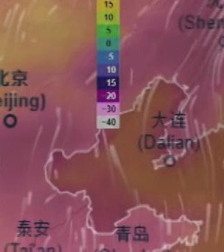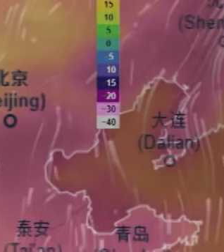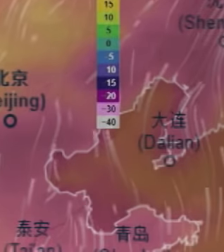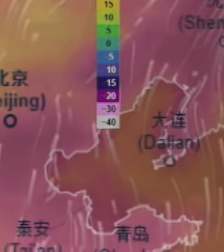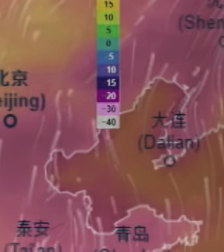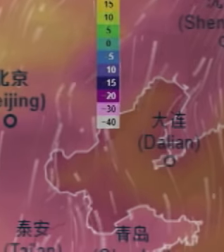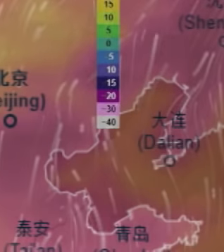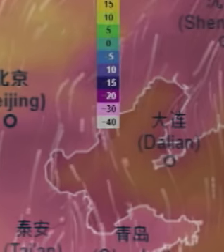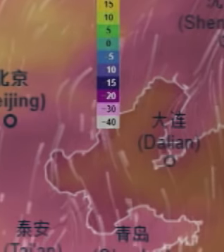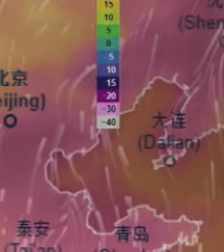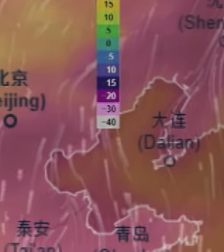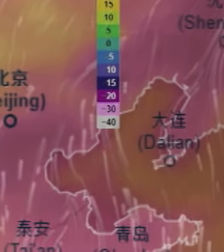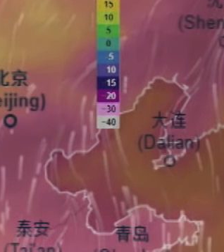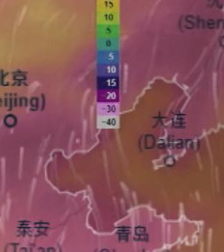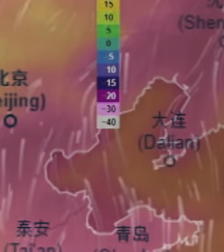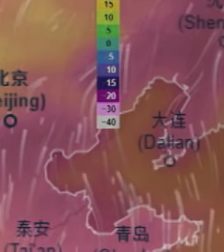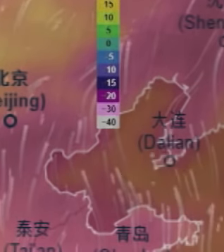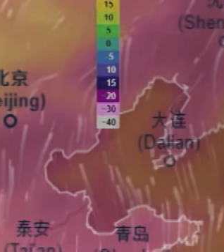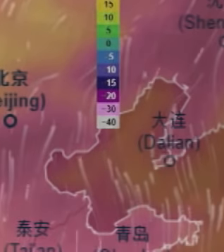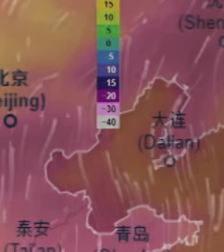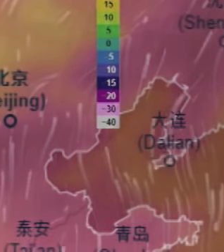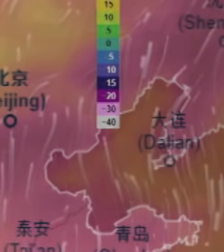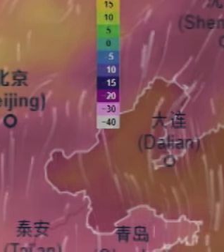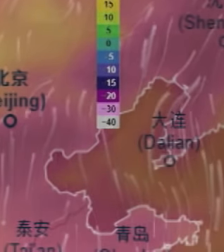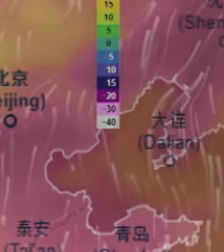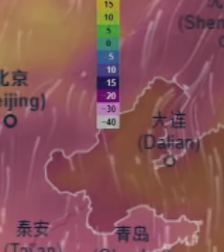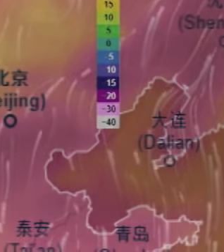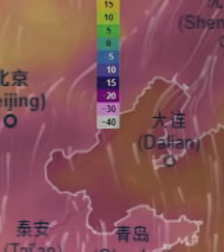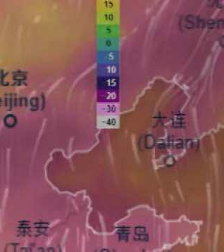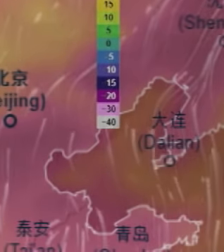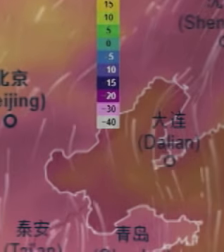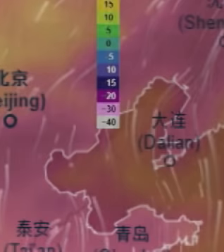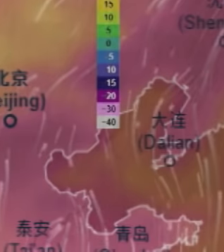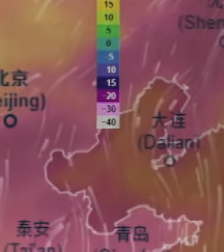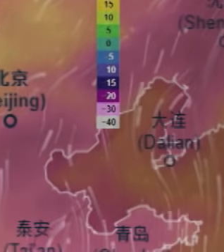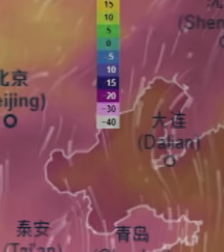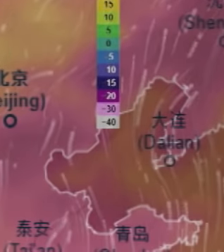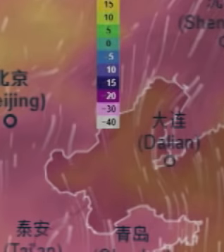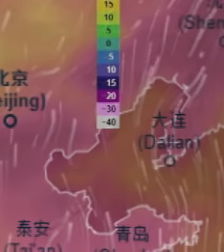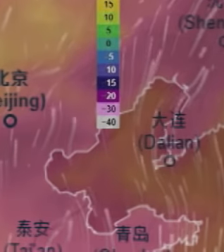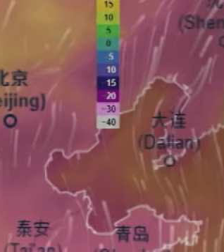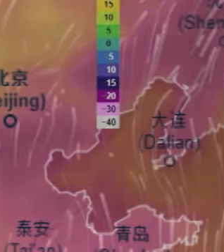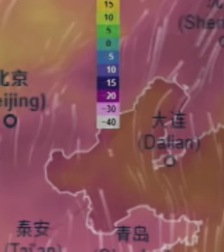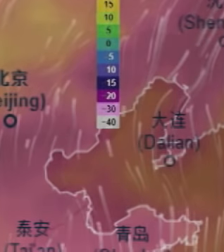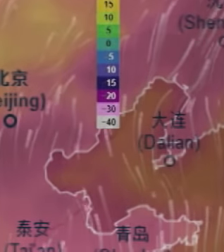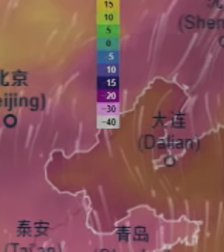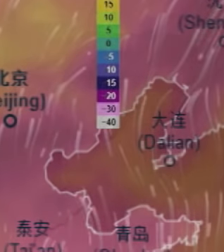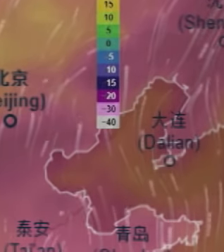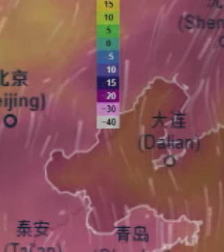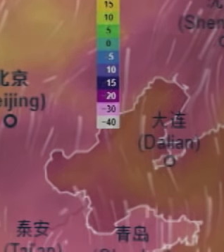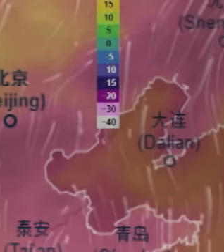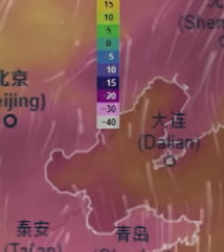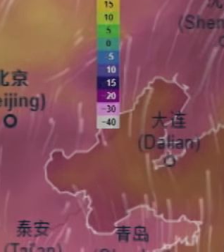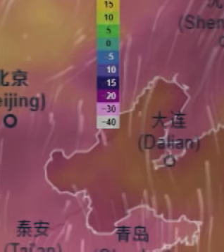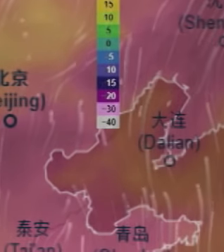Завхан голын их хүрэн бэлчээр орчимд Шөндөө 5-10 өдөртөө 12-17 хэмээ дулаан, Говь аймгийн нутгийн өмнөд хэсэг болон